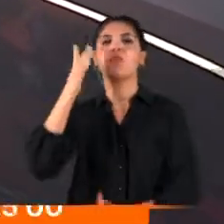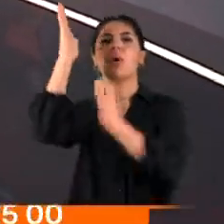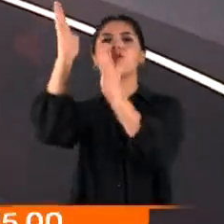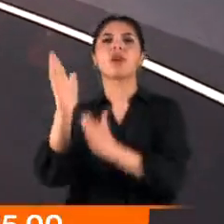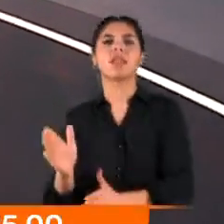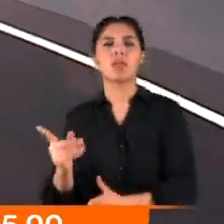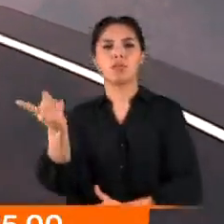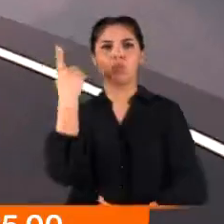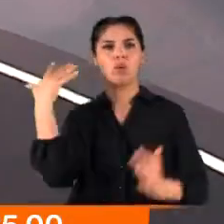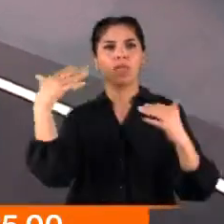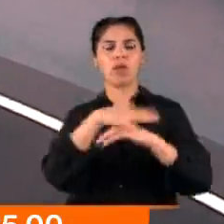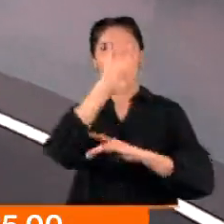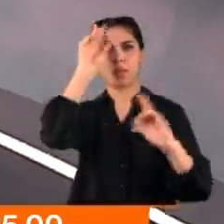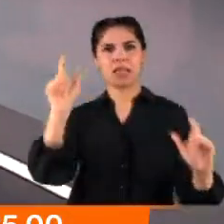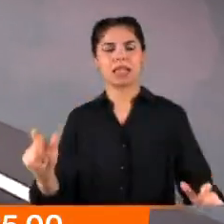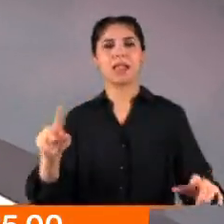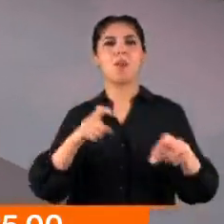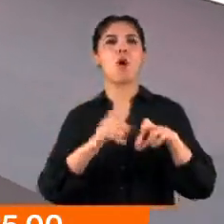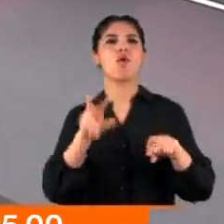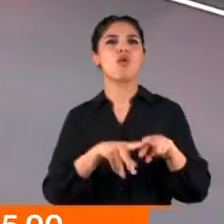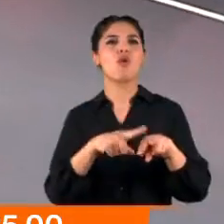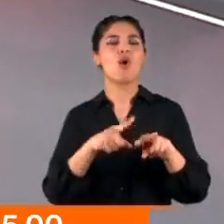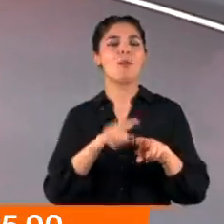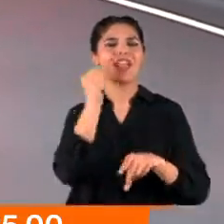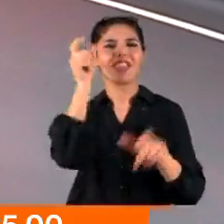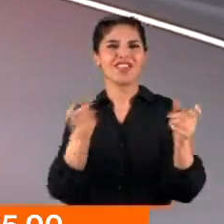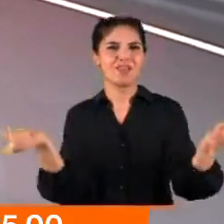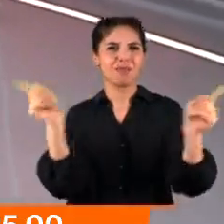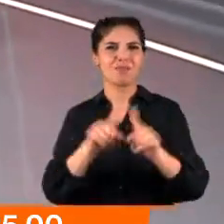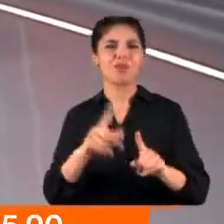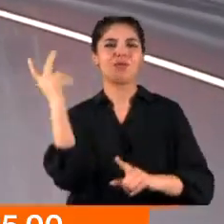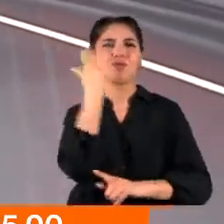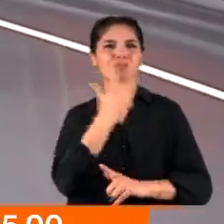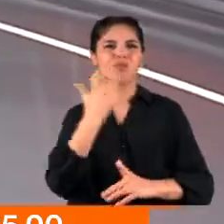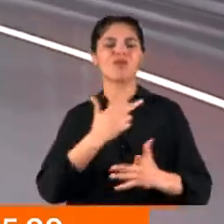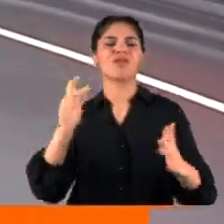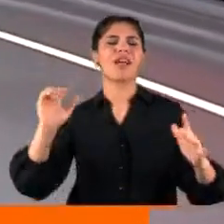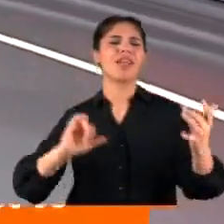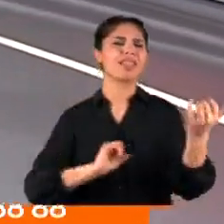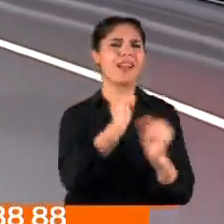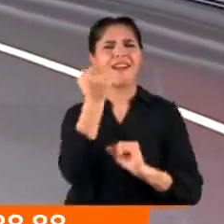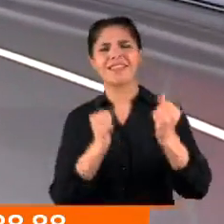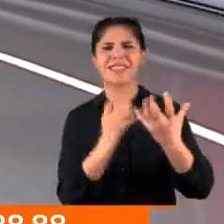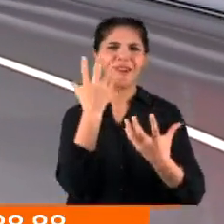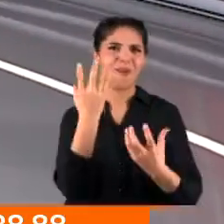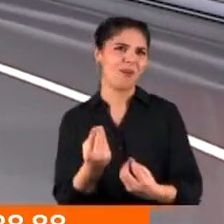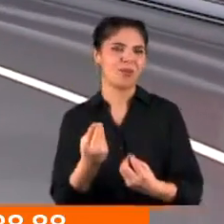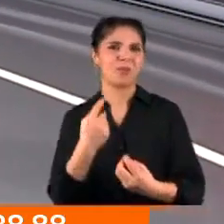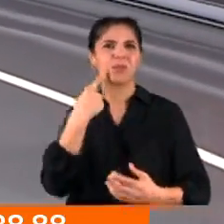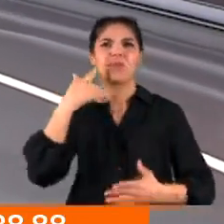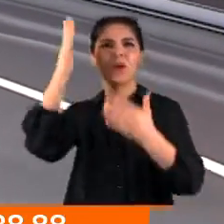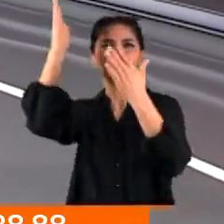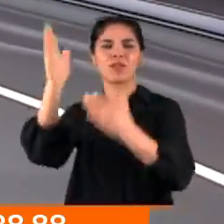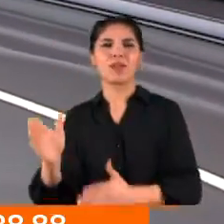Cumhurbaşkanı Recep Tayyip Erdoğan dün akşam İstanbul'da romanlarla buluştu. Geceye müzik ziyafeti ve sahne performansları damga vurdu elbette.